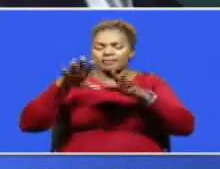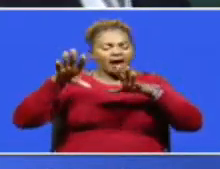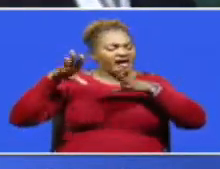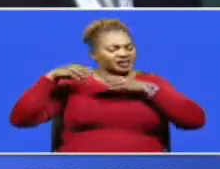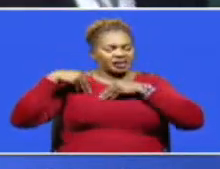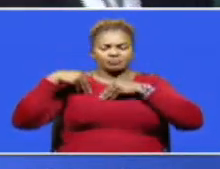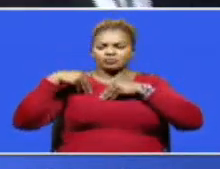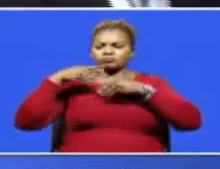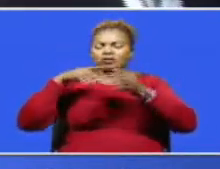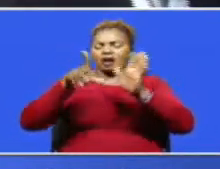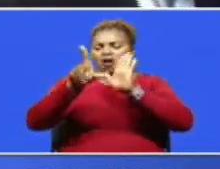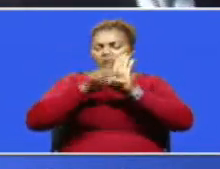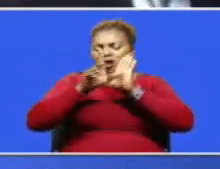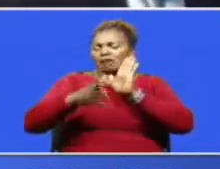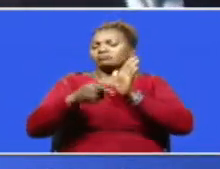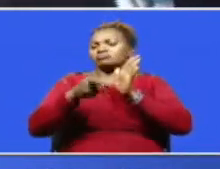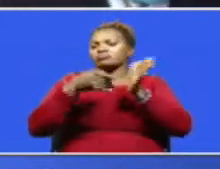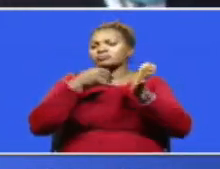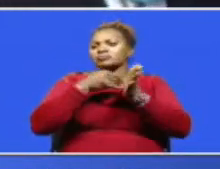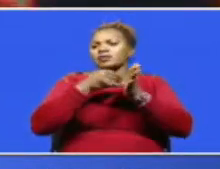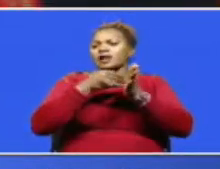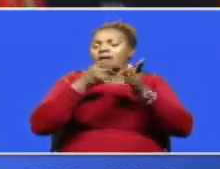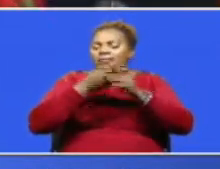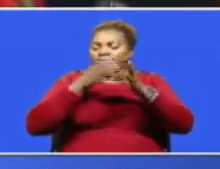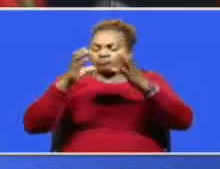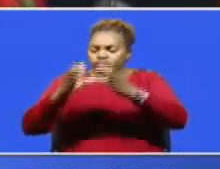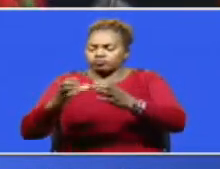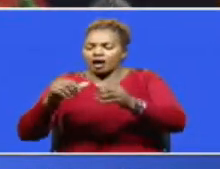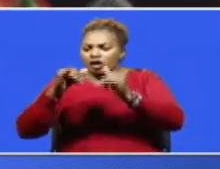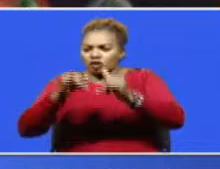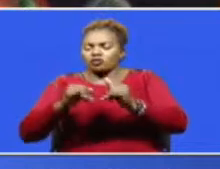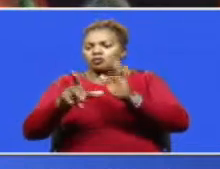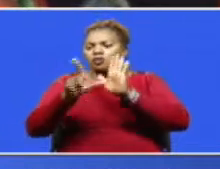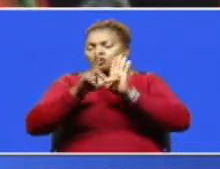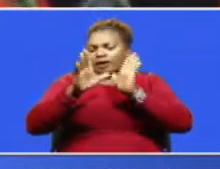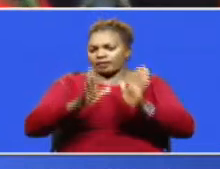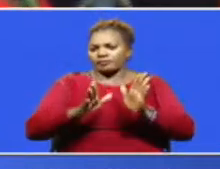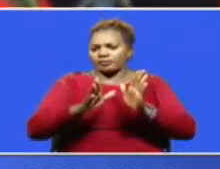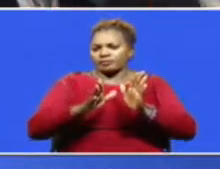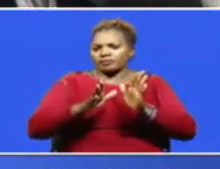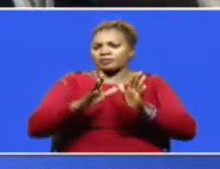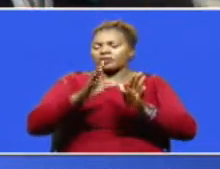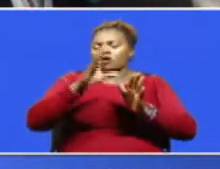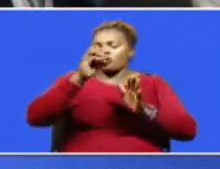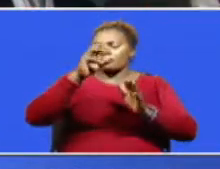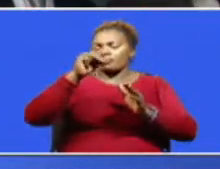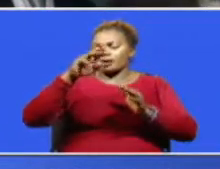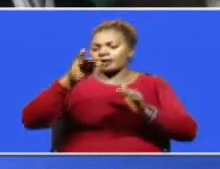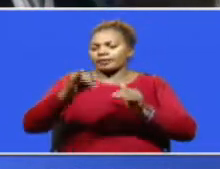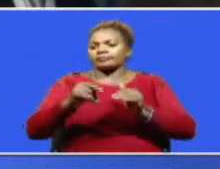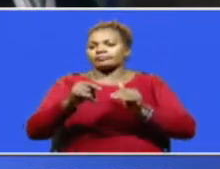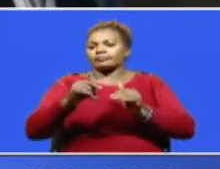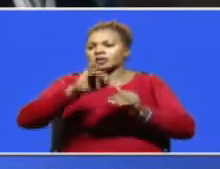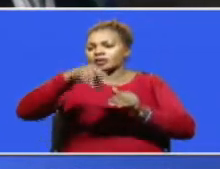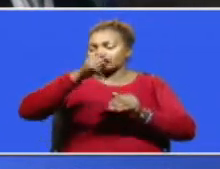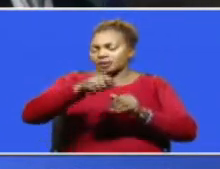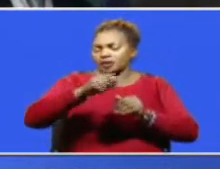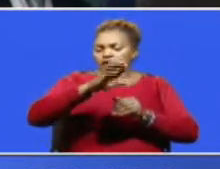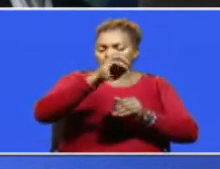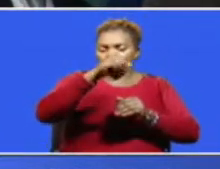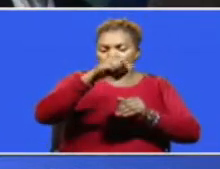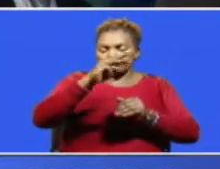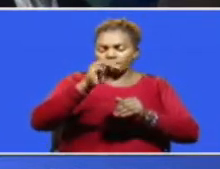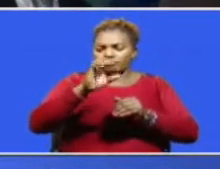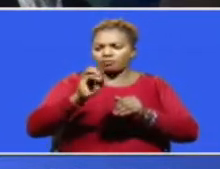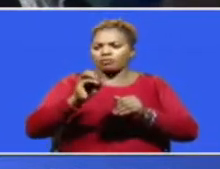kuwakilishwa. Ikabainika kuwa walikuwa wamepata kikosi kingine cha mawakili wakiongozwa na Danstan Omari. Jaji Ogembo